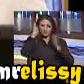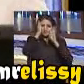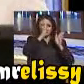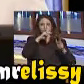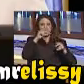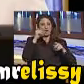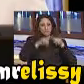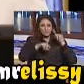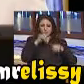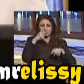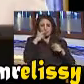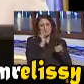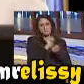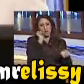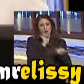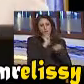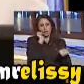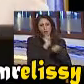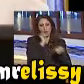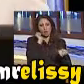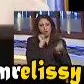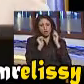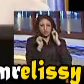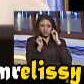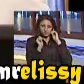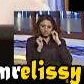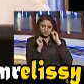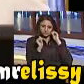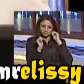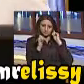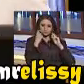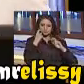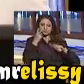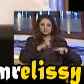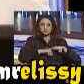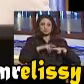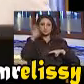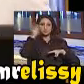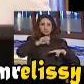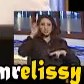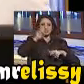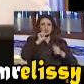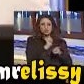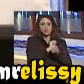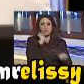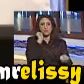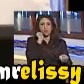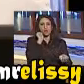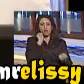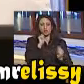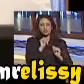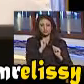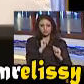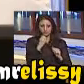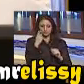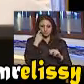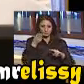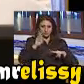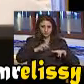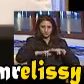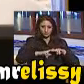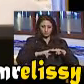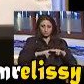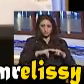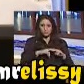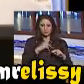المسلحة توجه على الفيسبوك بخالص الشكر والتقدير والعرفان إلى أهالي مدن القناة لمساندتهم